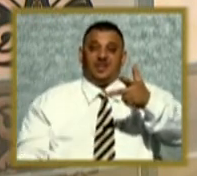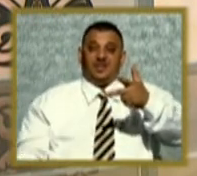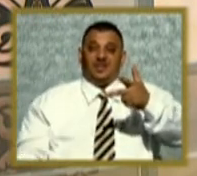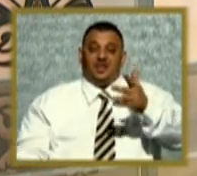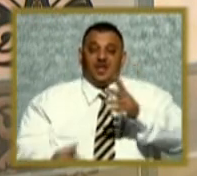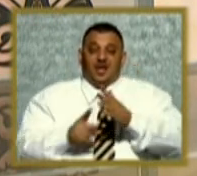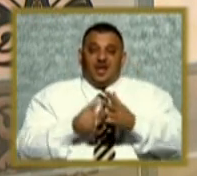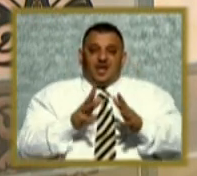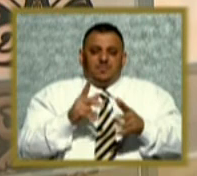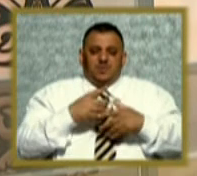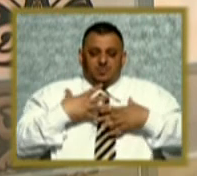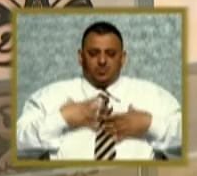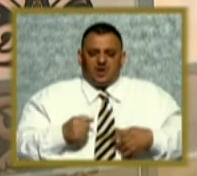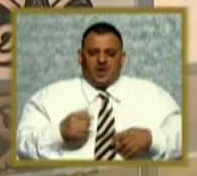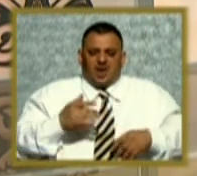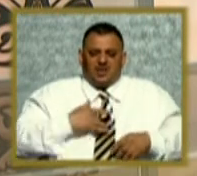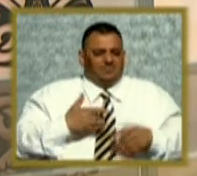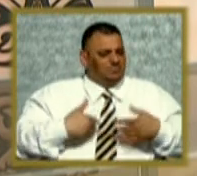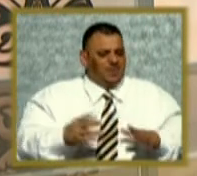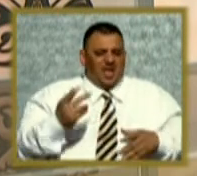يتهاون يعني بصحته يعني هذا